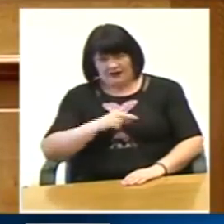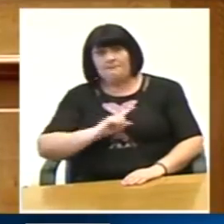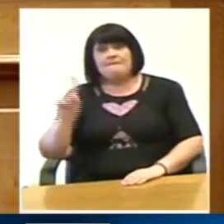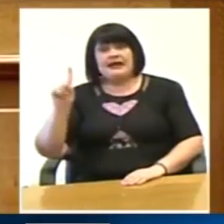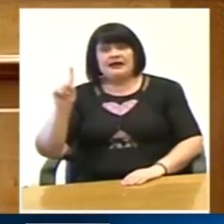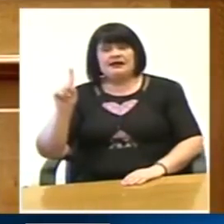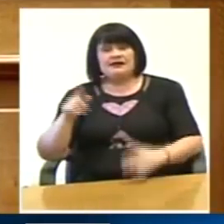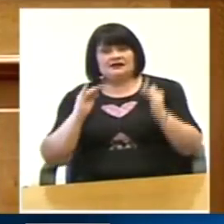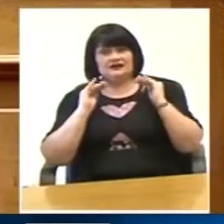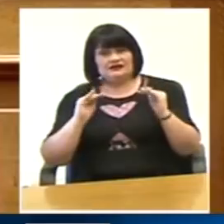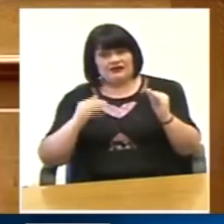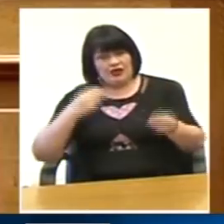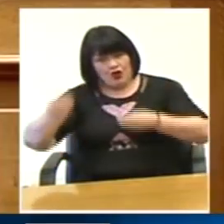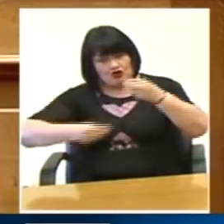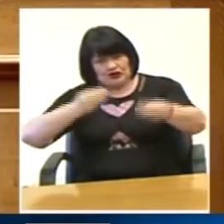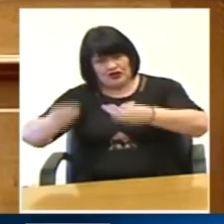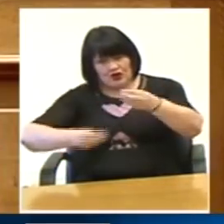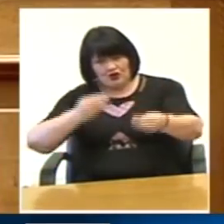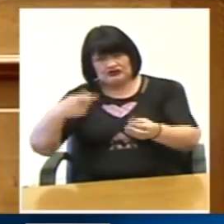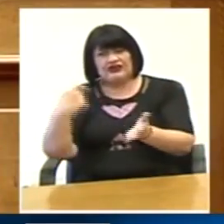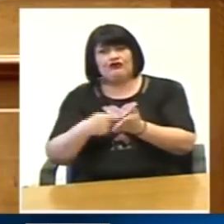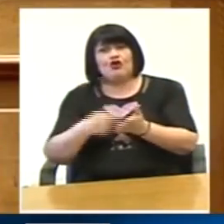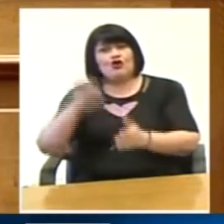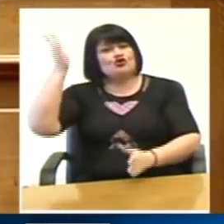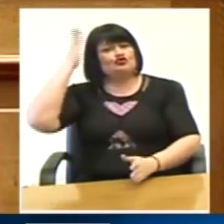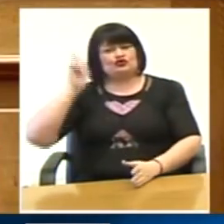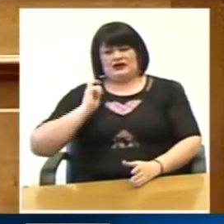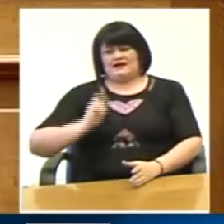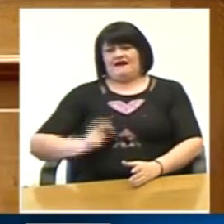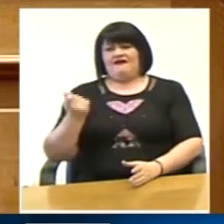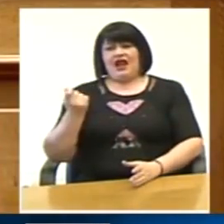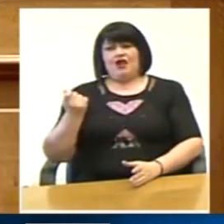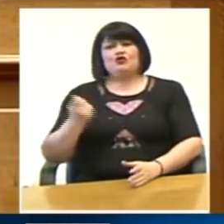διάφορες παροχές τις οποίες δώσετε φορολογικές στο μεγάλο κεφάλαιο.